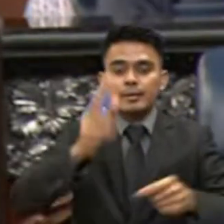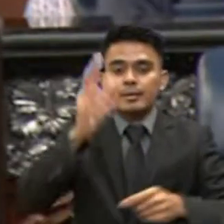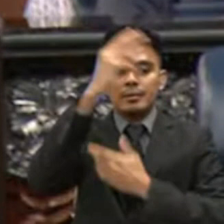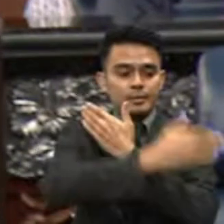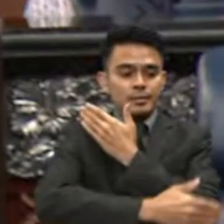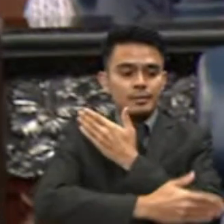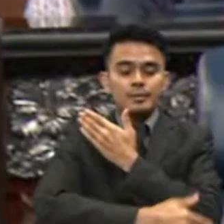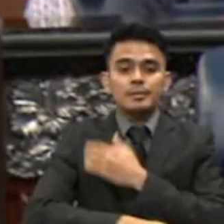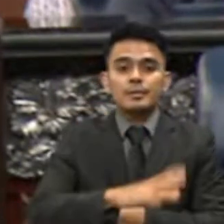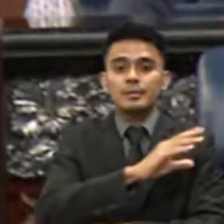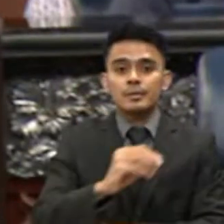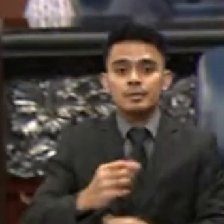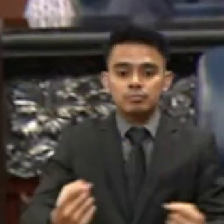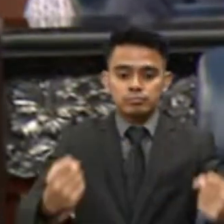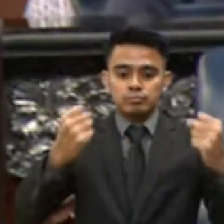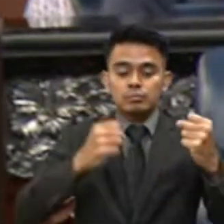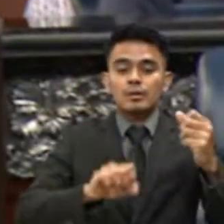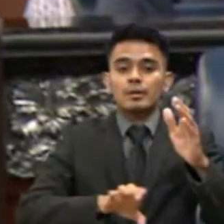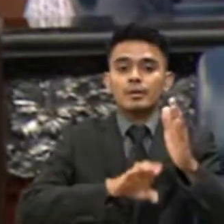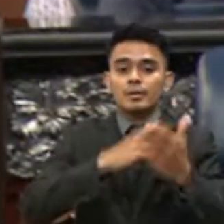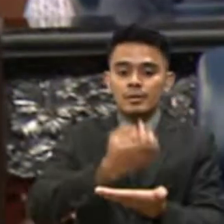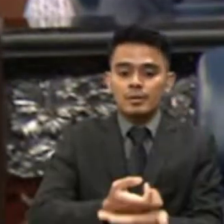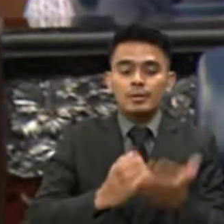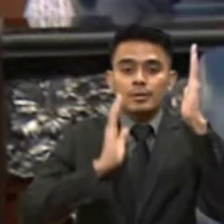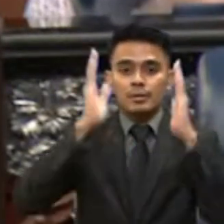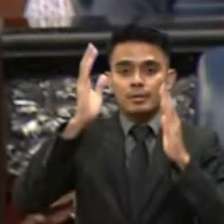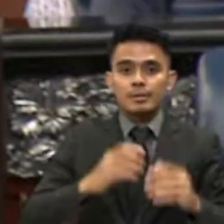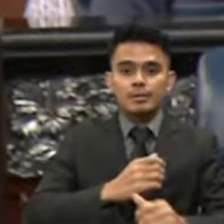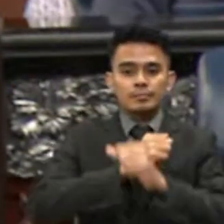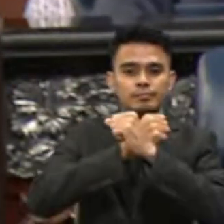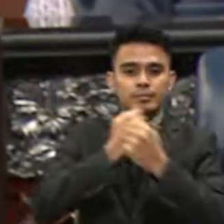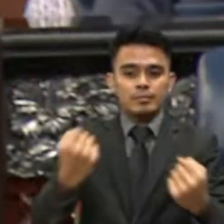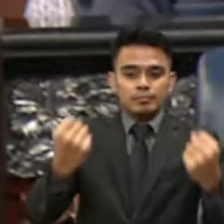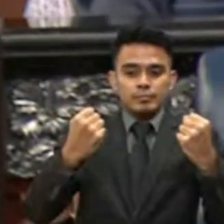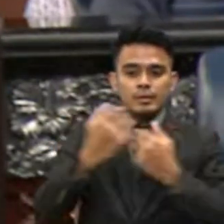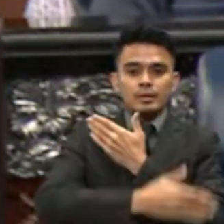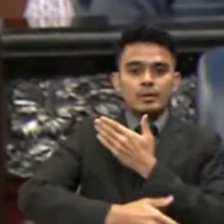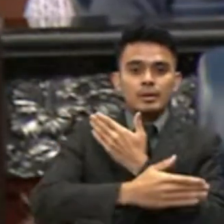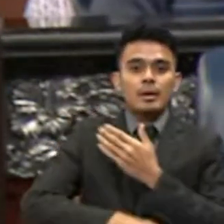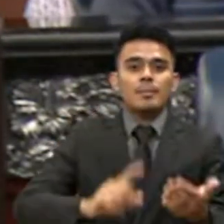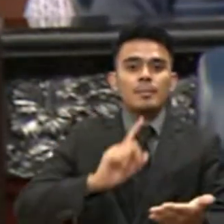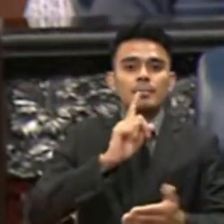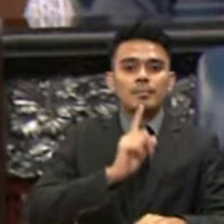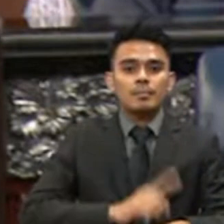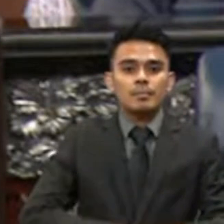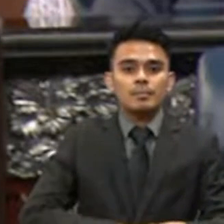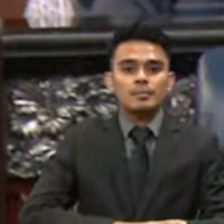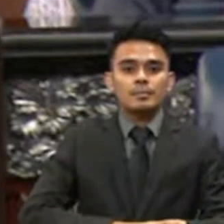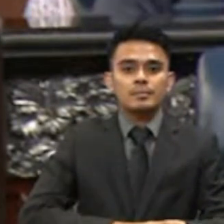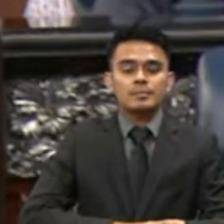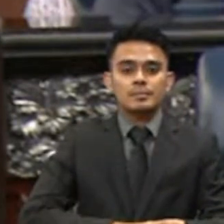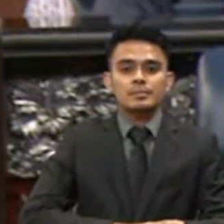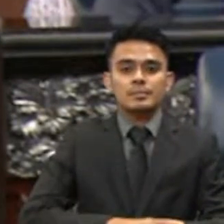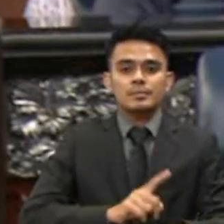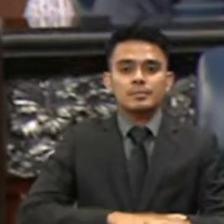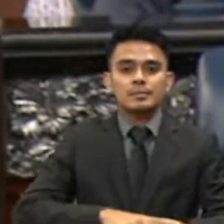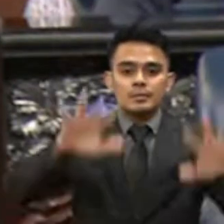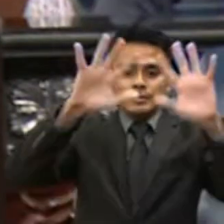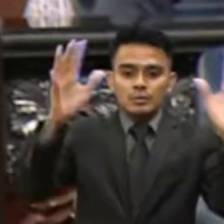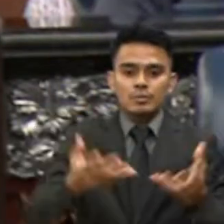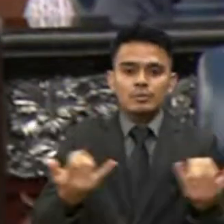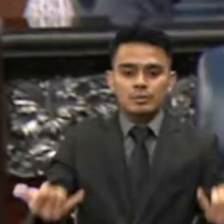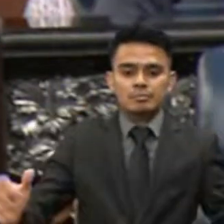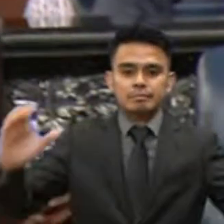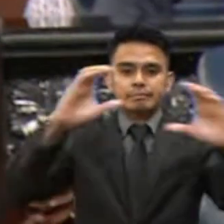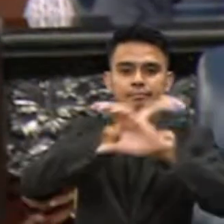dan kekuatan pemulihan ekonomi Malaysia serta daya tahan negara di tengah-tengah landscape Global yang tidak menentu dan sangat